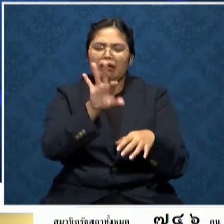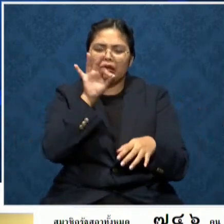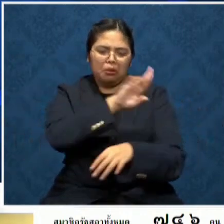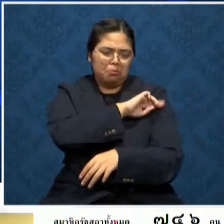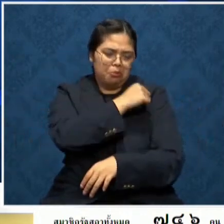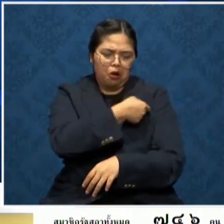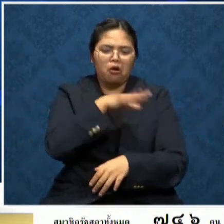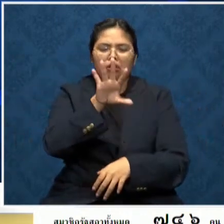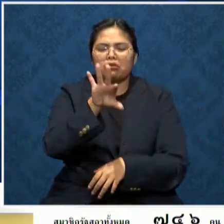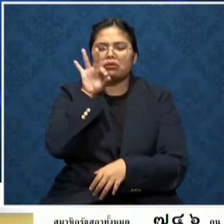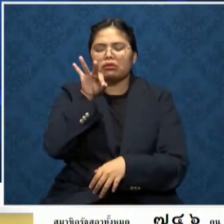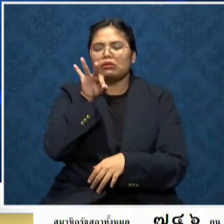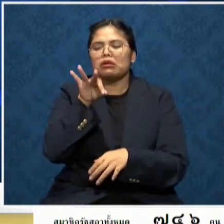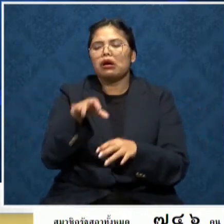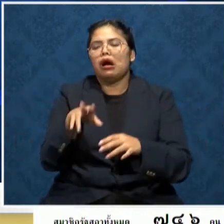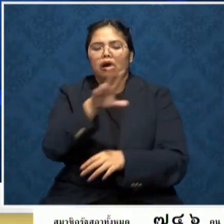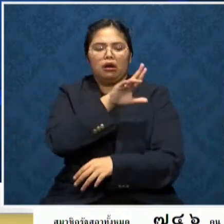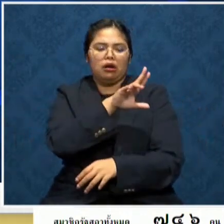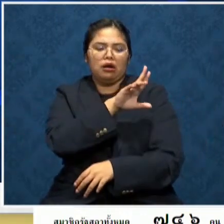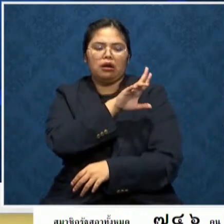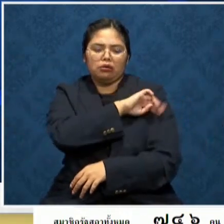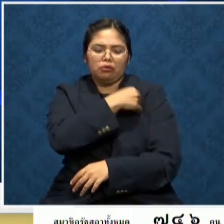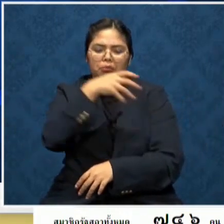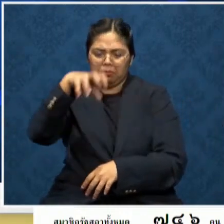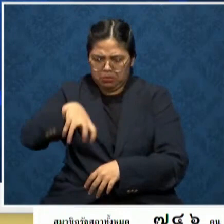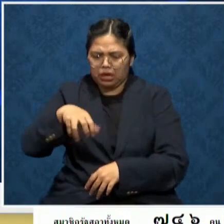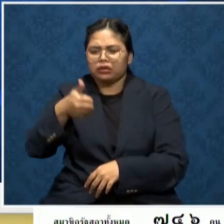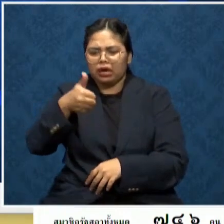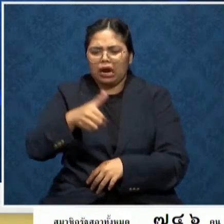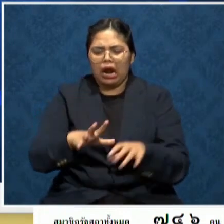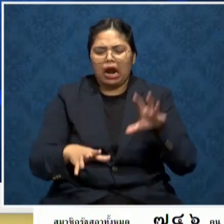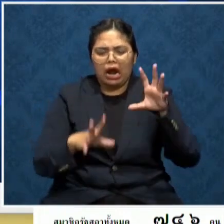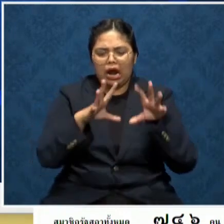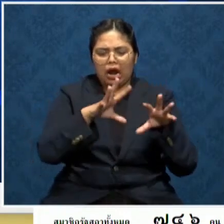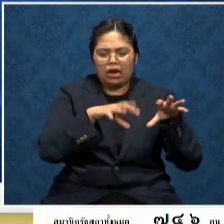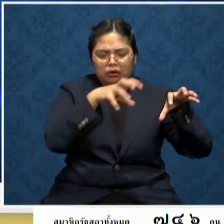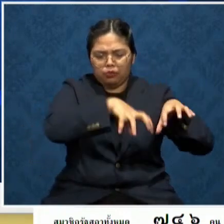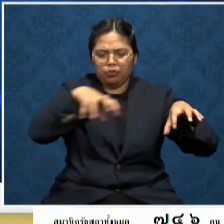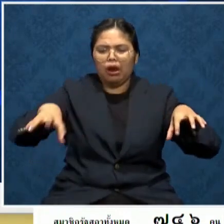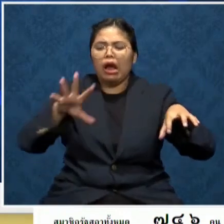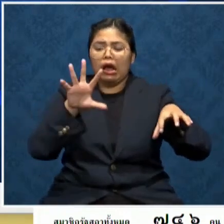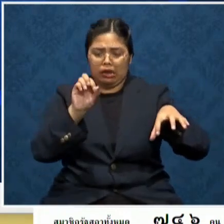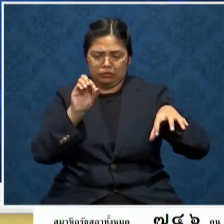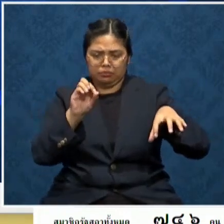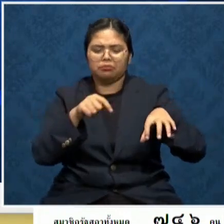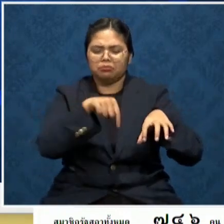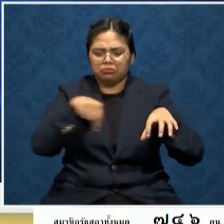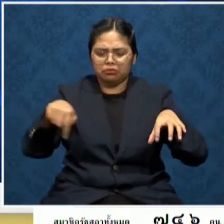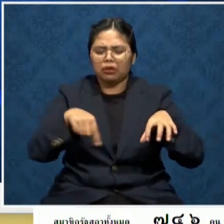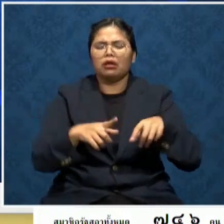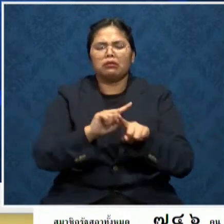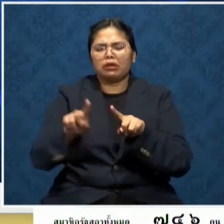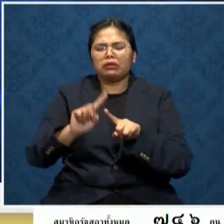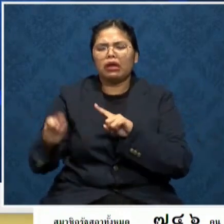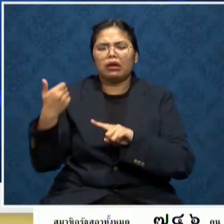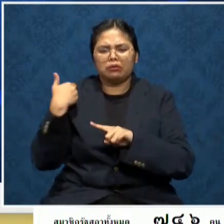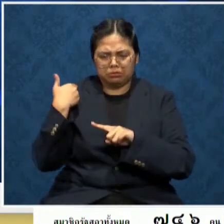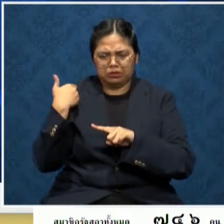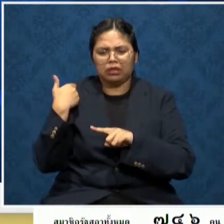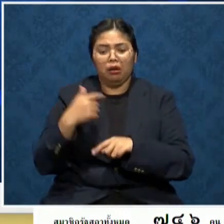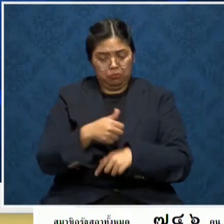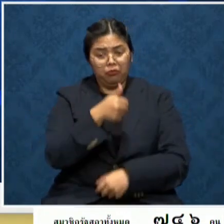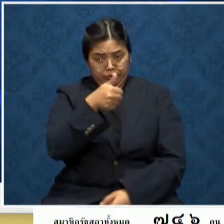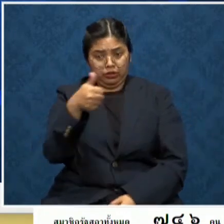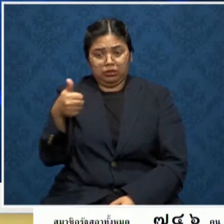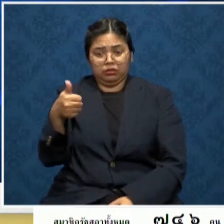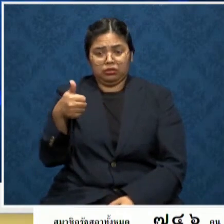้ทำนดออนไน์ 50 เขต 50 โงพยาบาล สถานชีวาพิบาลทั้หมดนี้เปเรทดี